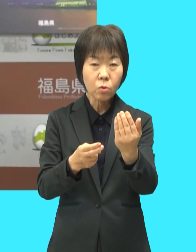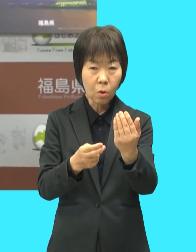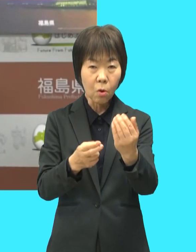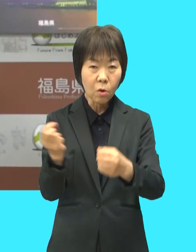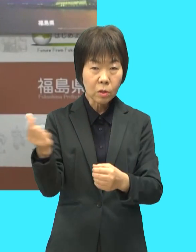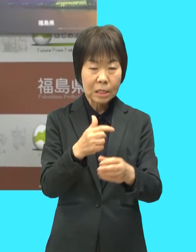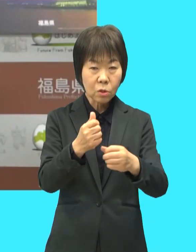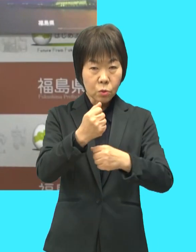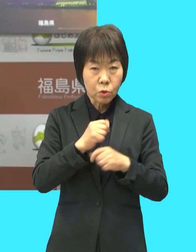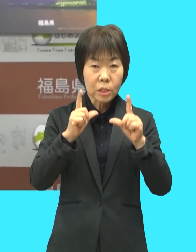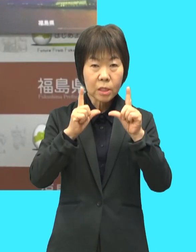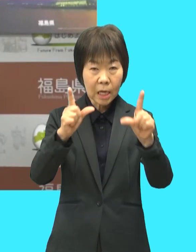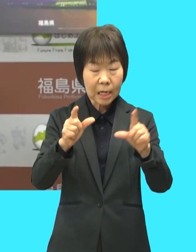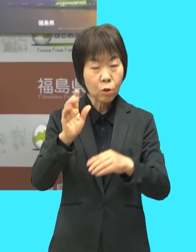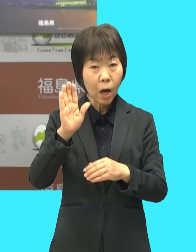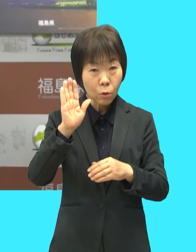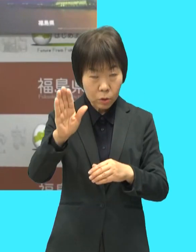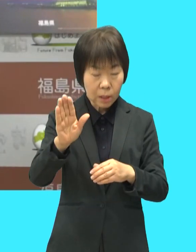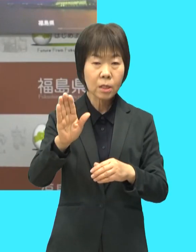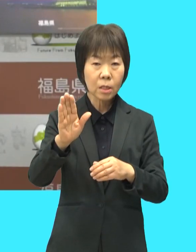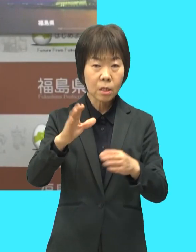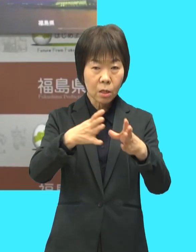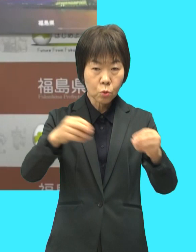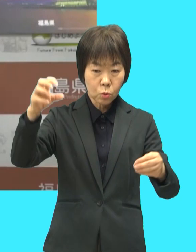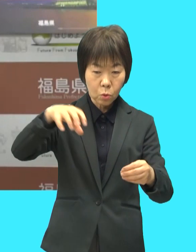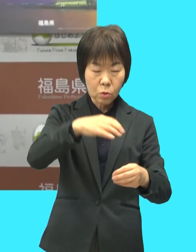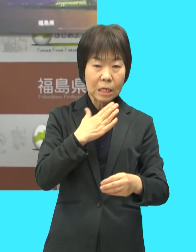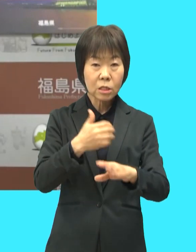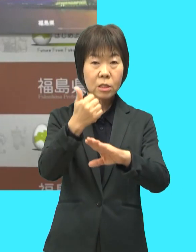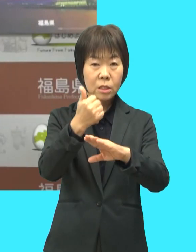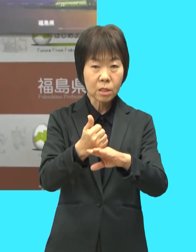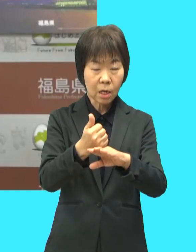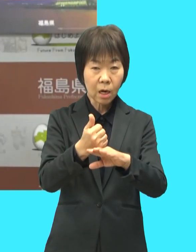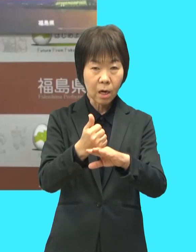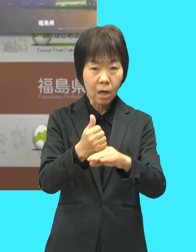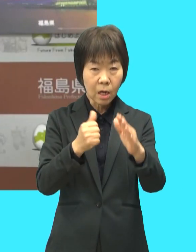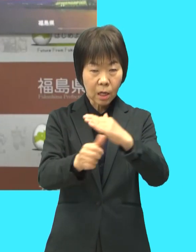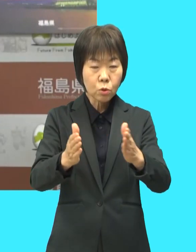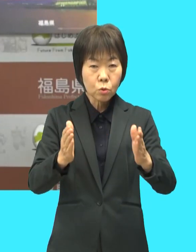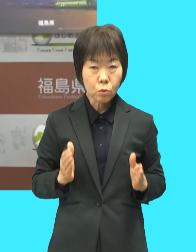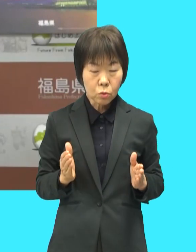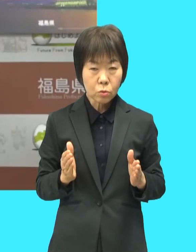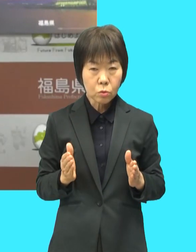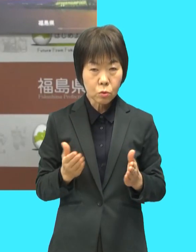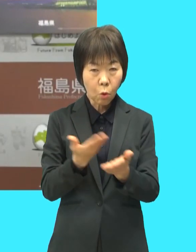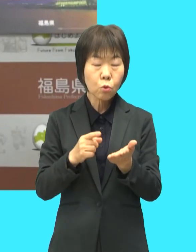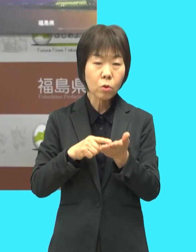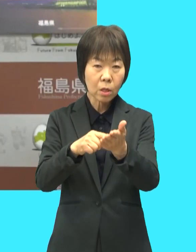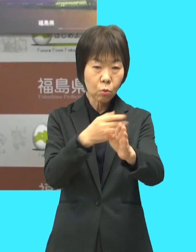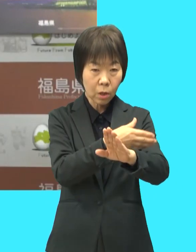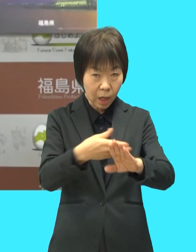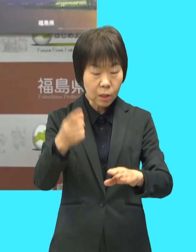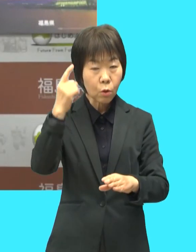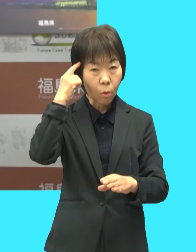急事態宣言が出て、でそれを受けて都道府県知事が外出自粛を要請するという流れだと思うんですけれども、ある